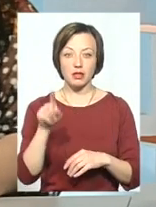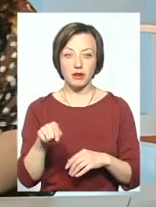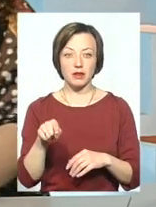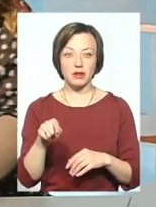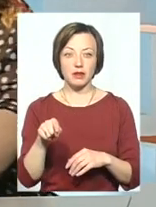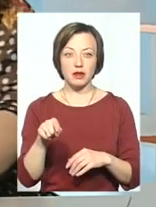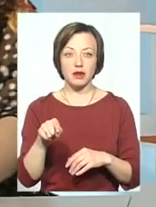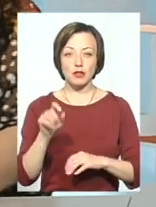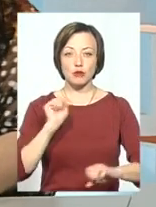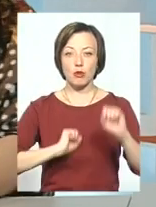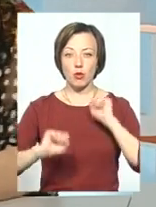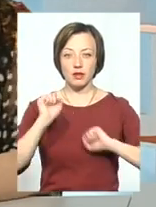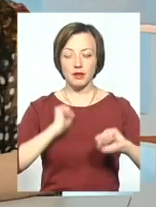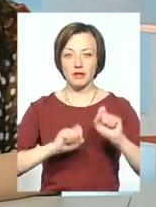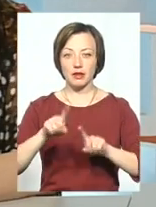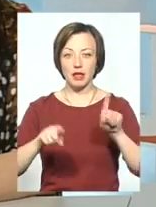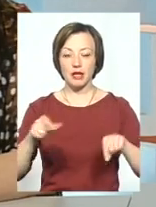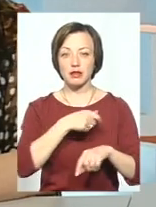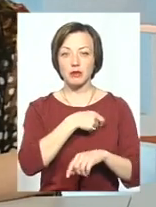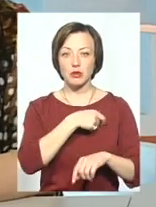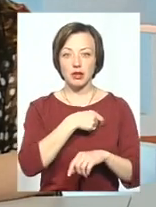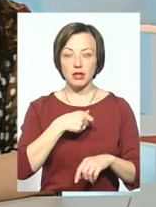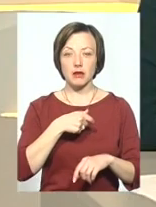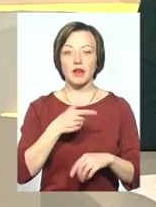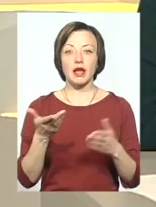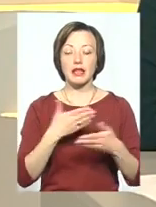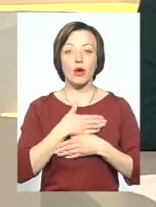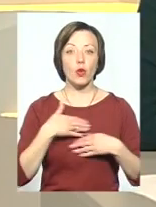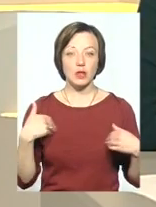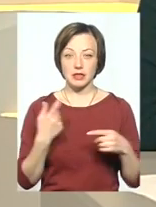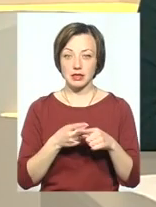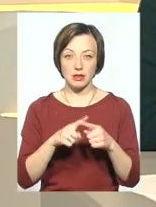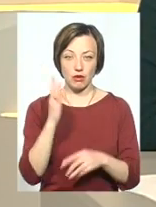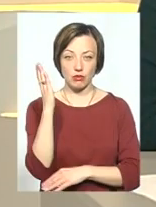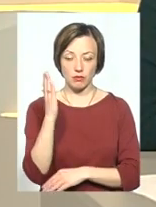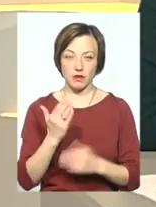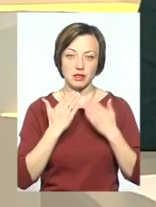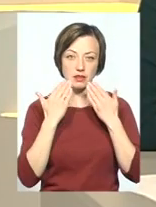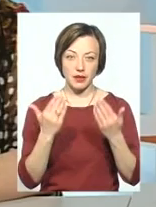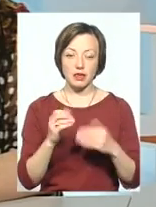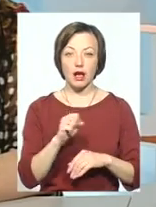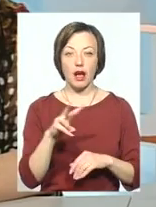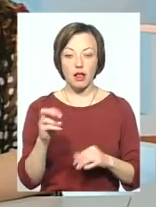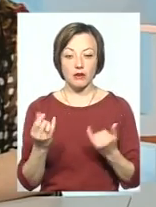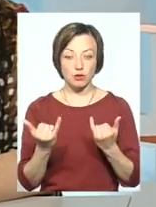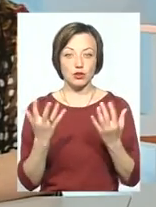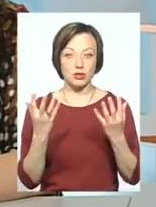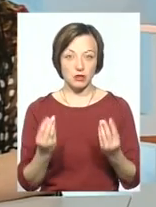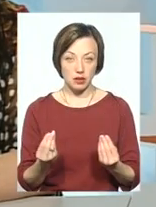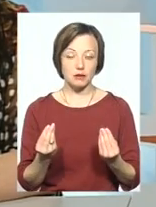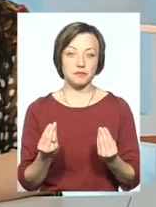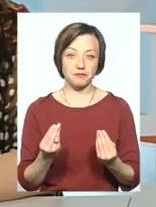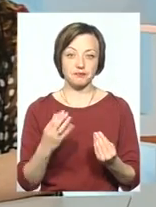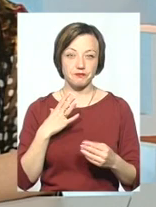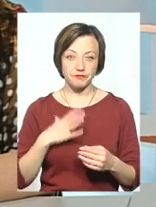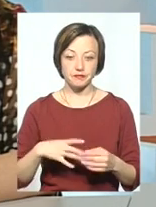і спротив деяких депутатів обласної ради попереднього скликання, які не хотіли за це голосувати звернення, але на сьогоднішній день пішли і деякі